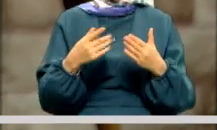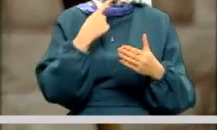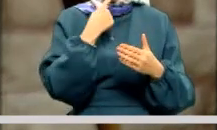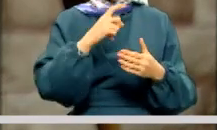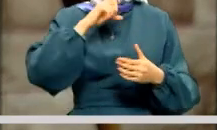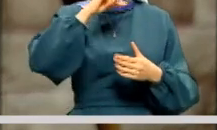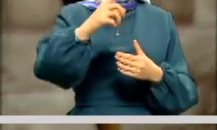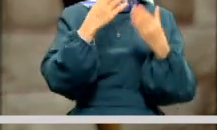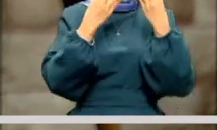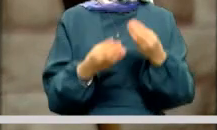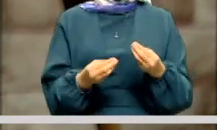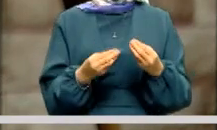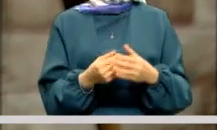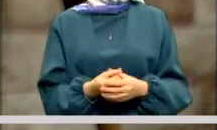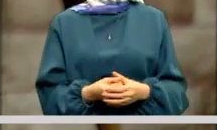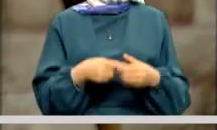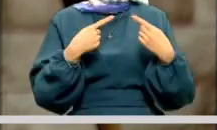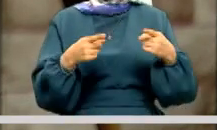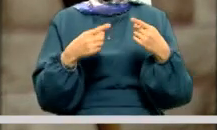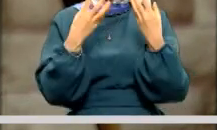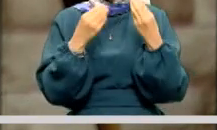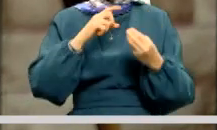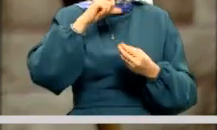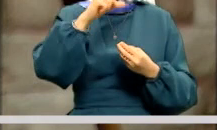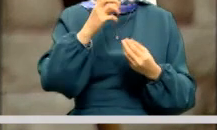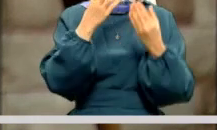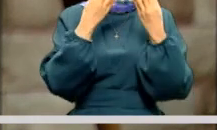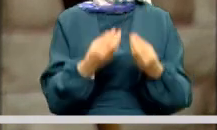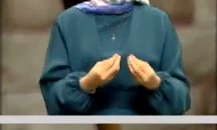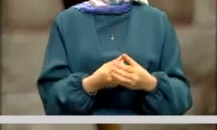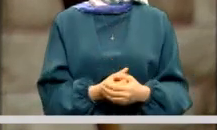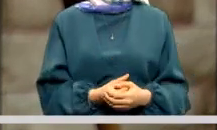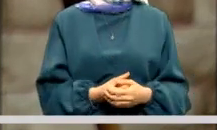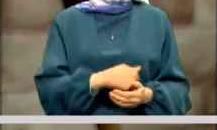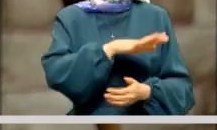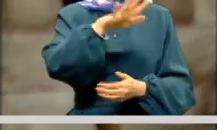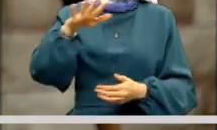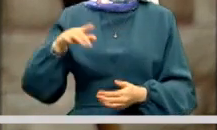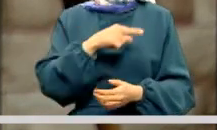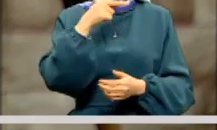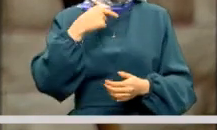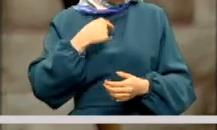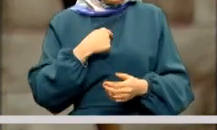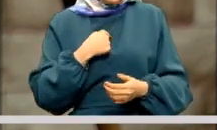olduğu gibi daha farklı ifadeyle de cevap veren olabiliyor işte Bütün bunlar bizim